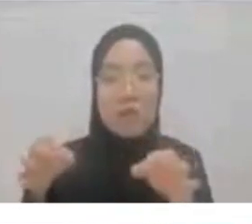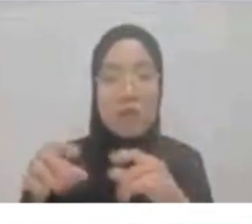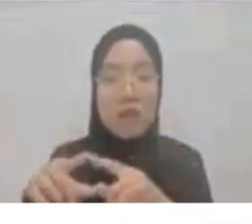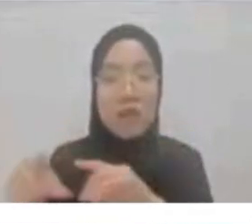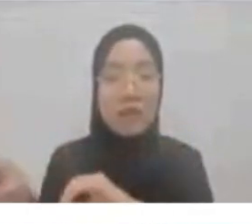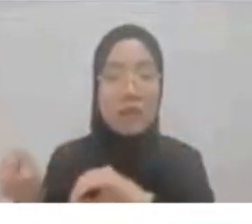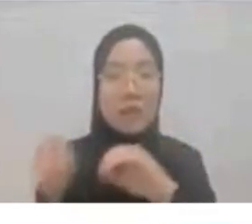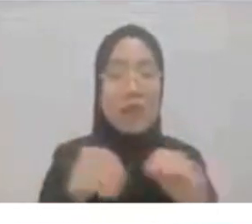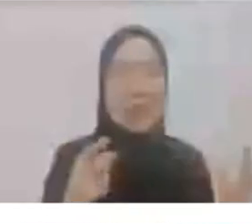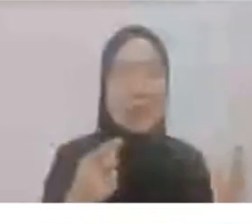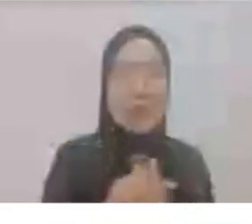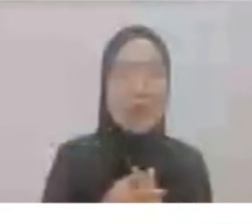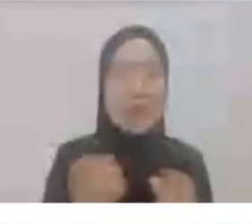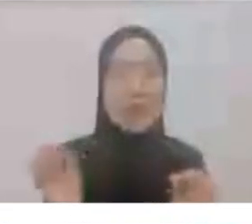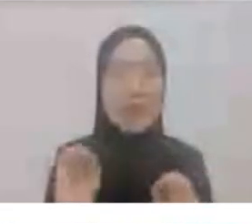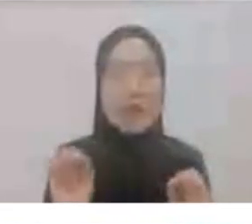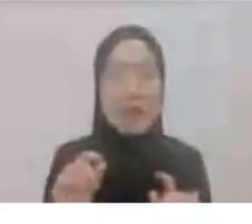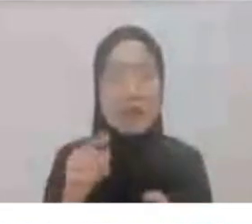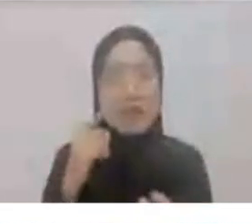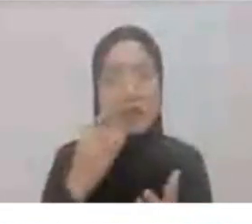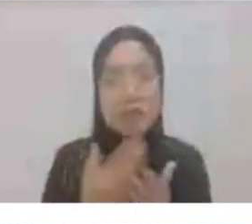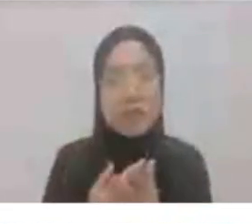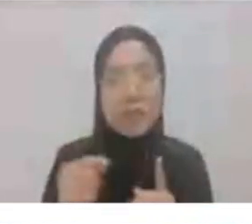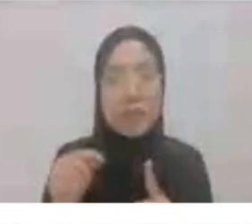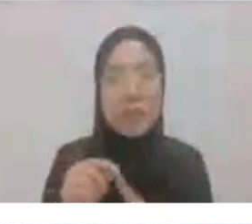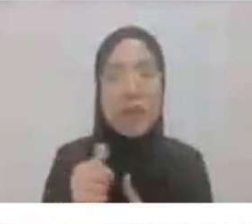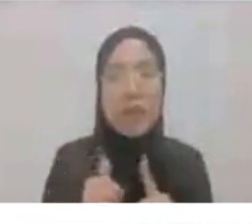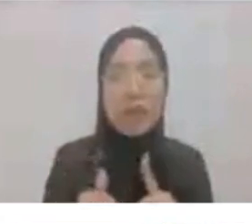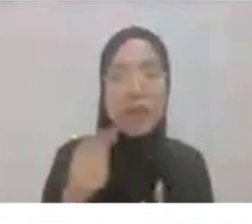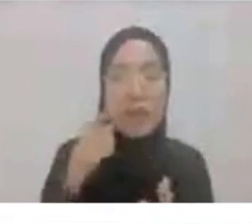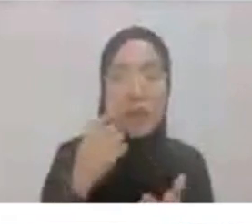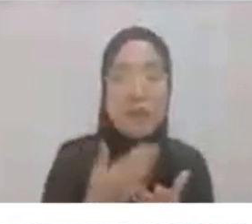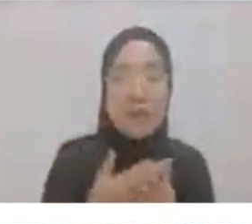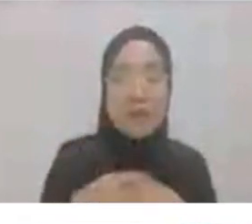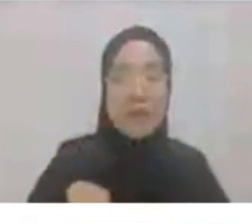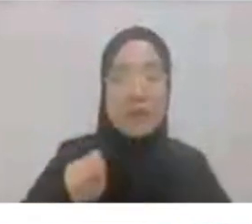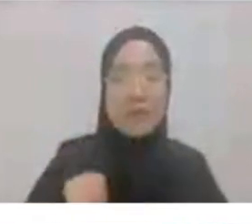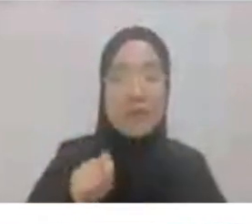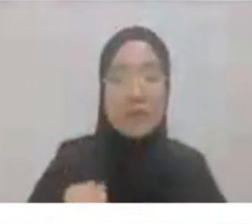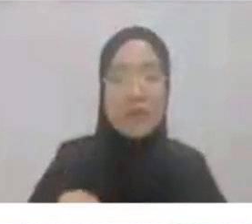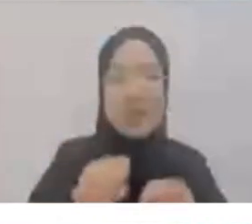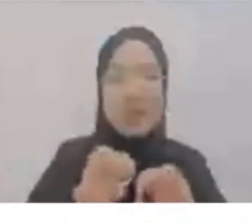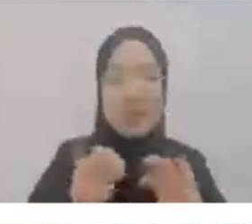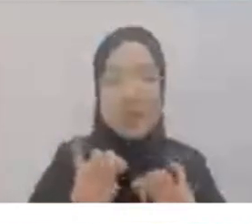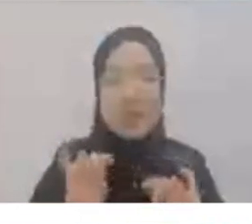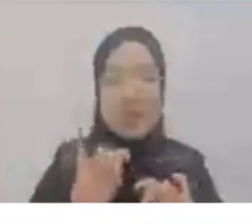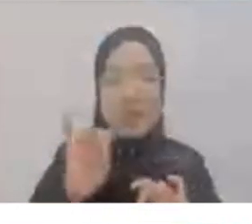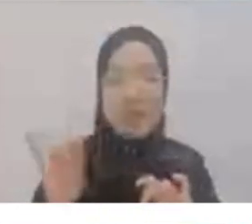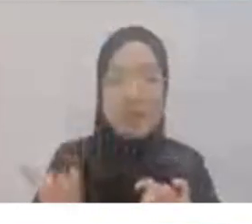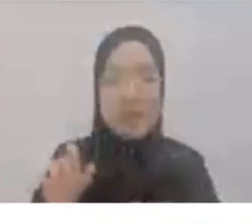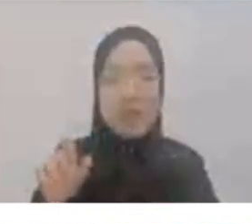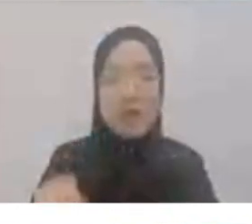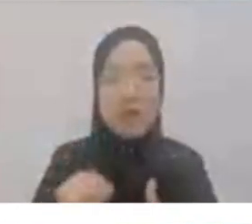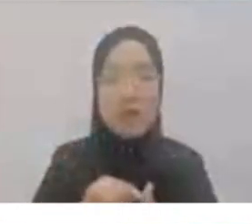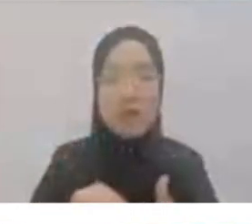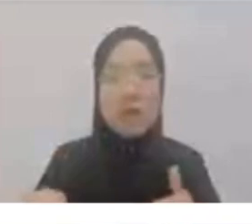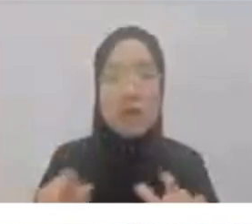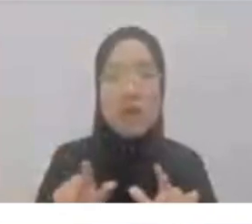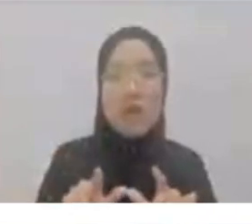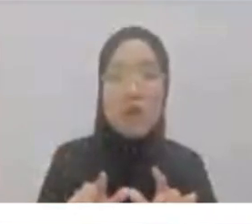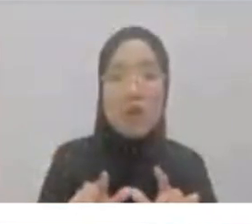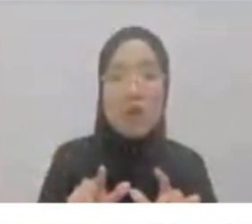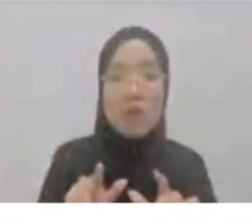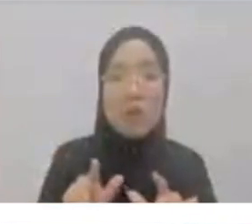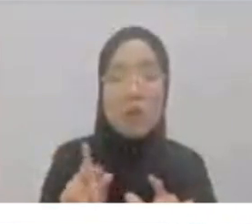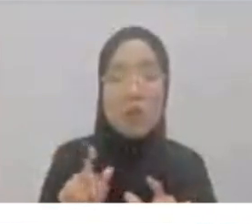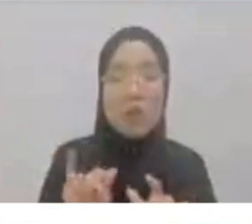bukti p16 berdasarkan F yang terungkap dalam persidangan di salah sidang dan seterusnya pemilih atas namaning dan raminen di TPS